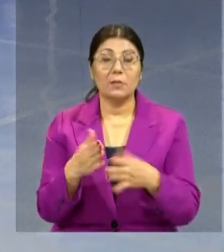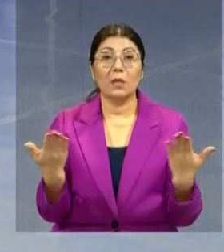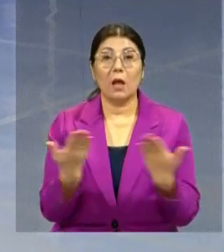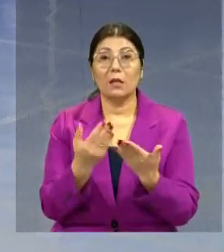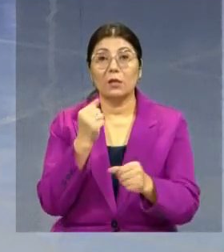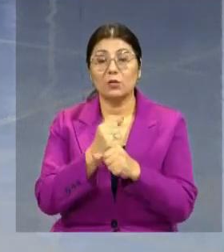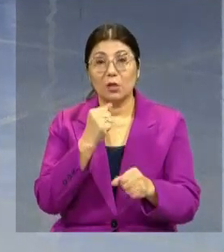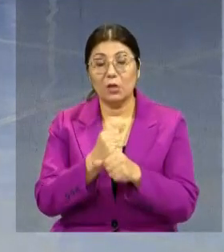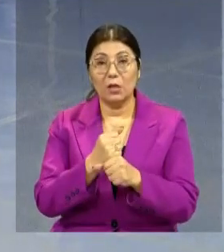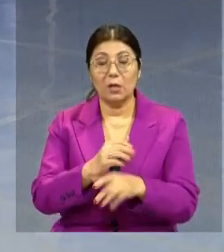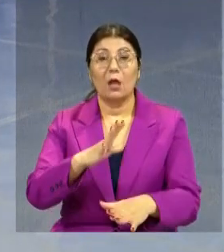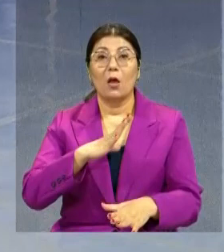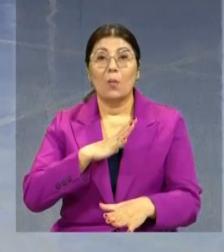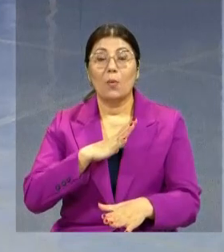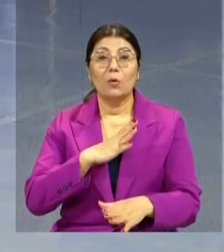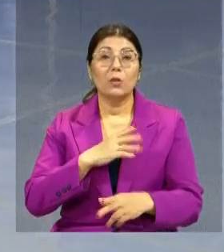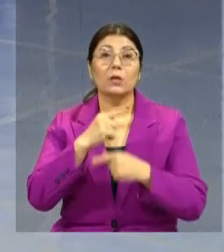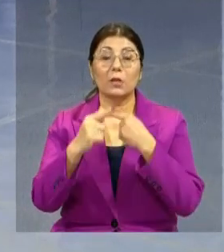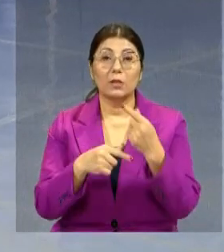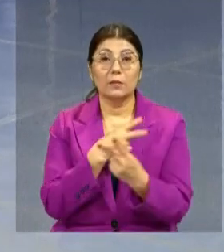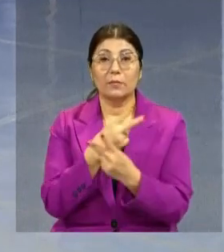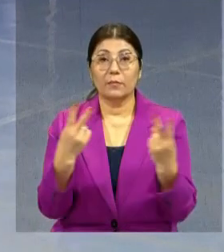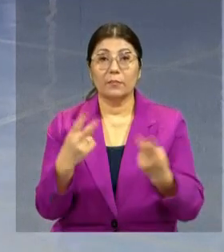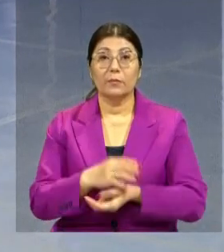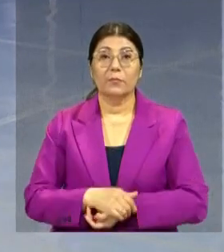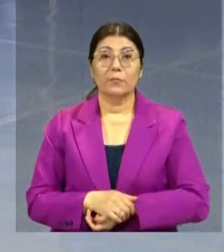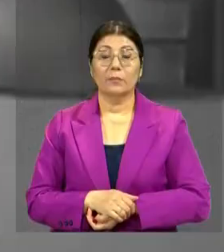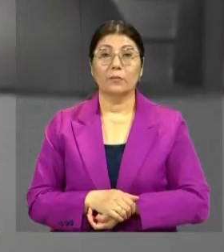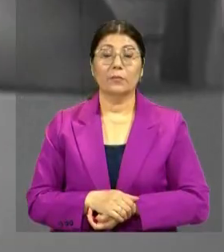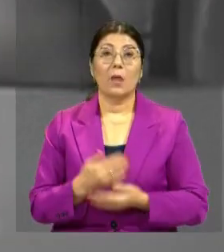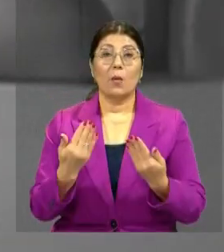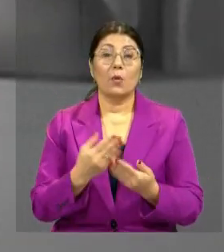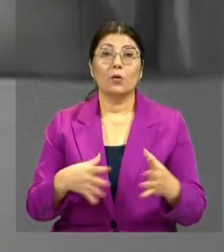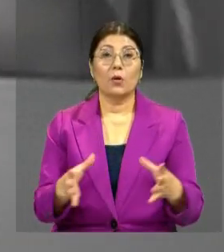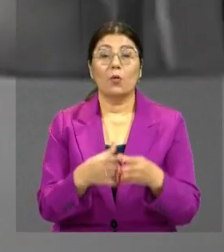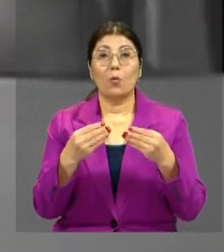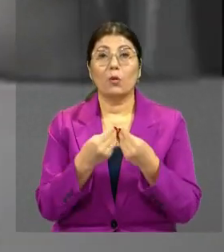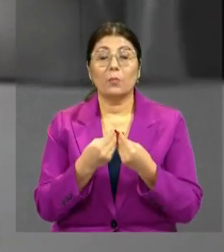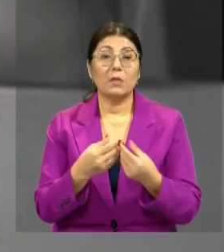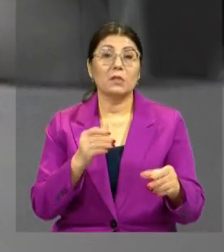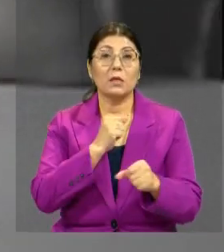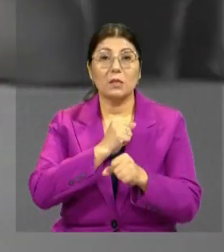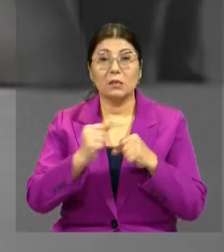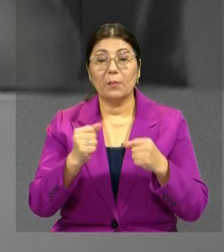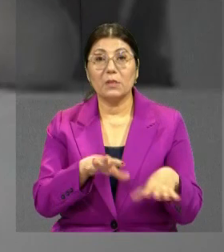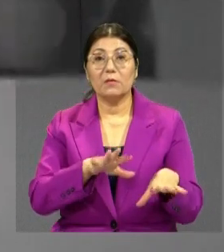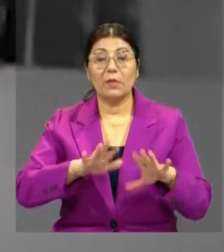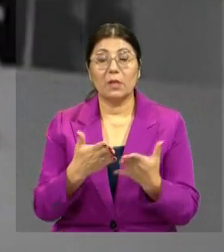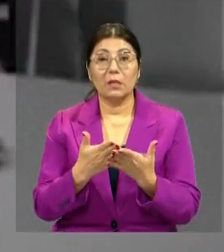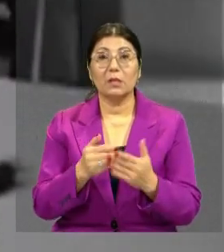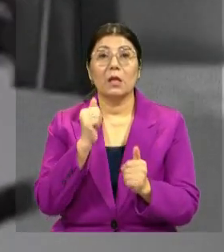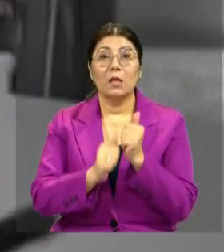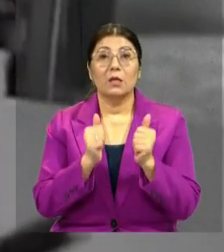қандай іс-шаралар ұйымдастырылды? Бұл туралы келесі бейнематериалда. Бүгінде отбасындағы тұрмыстық зорлық зомбылық жағдайлары өте